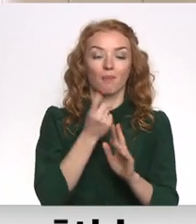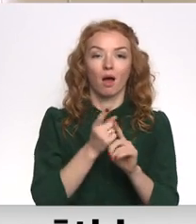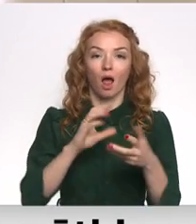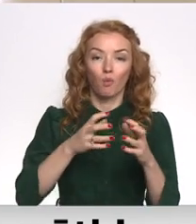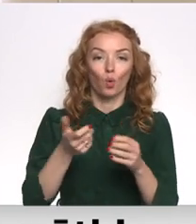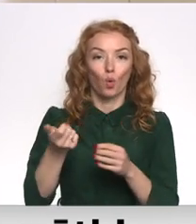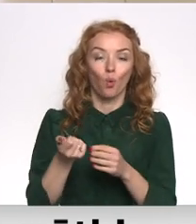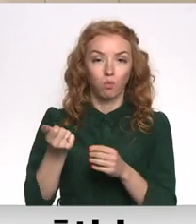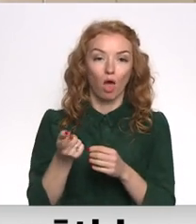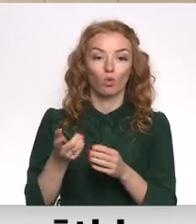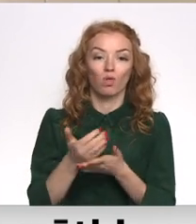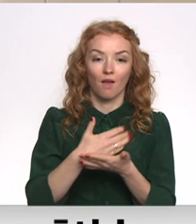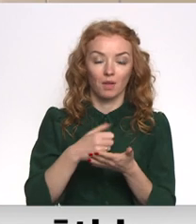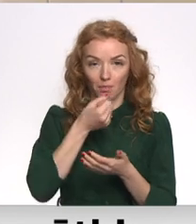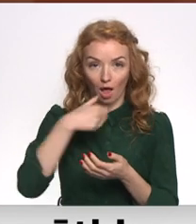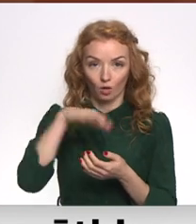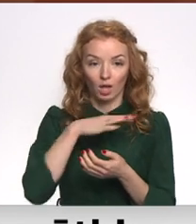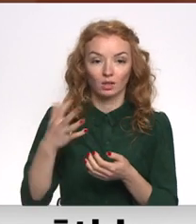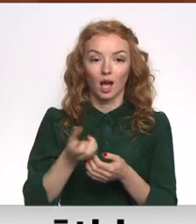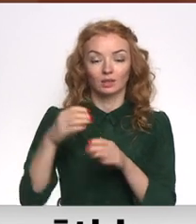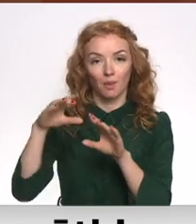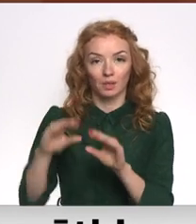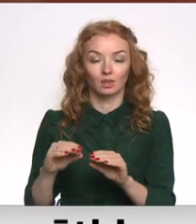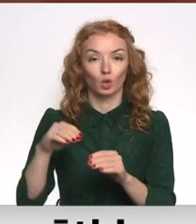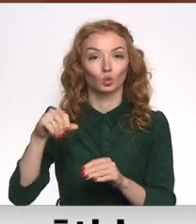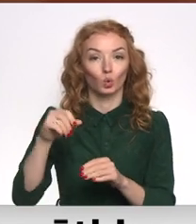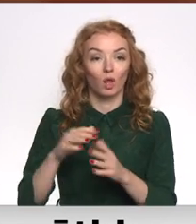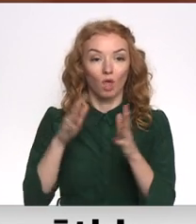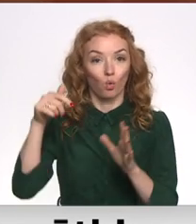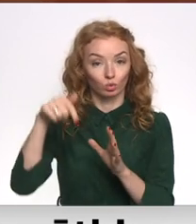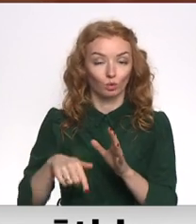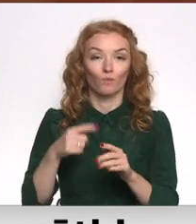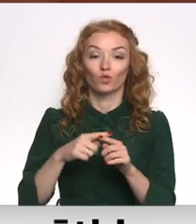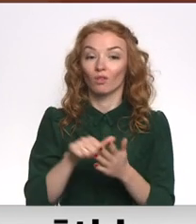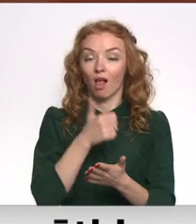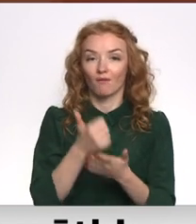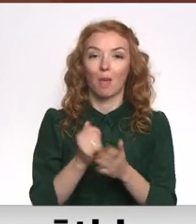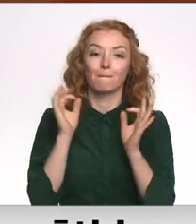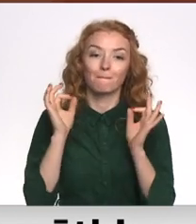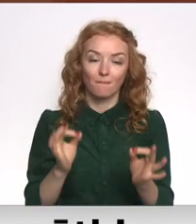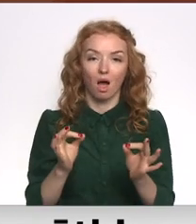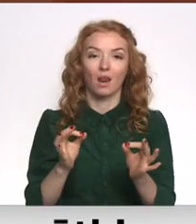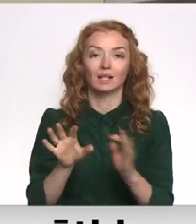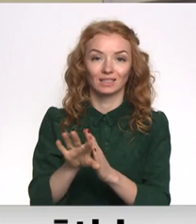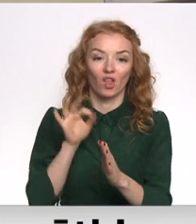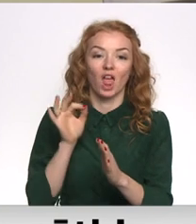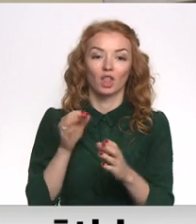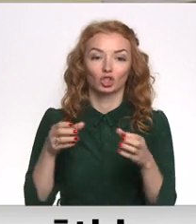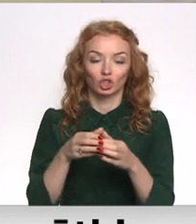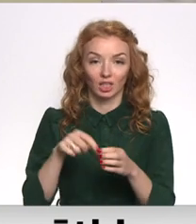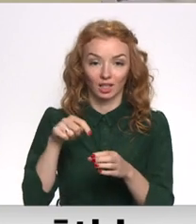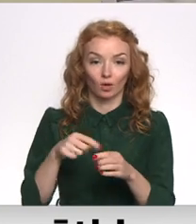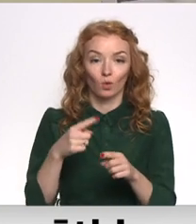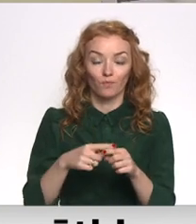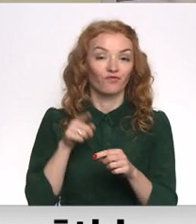un upeņu ievārījums bērnu dārziem ar samazinātu cukuru daudzumu, kur galvenais esot pareizā šķirņu izvēle. Dalija